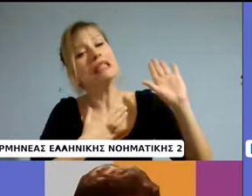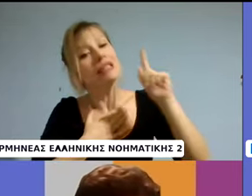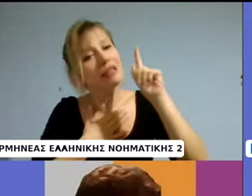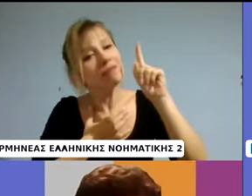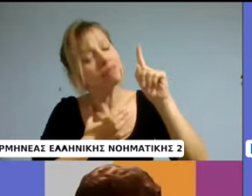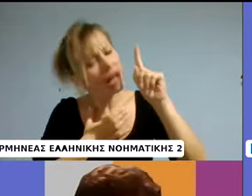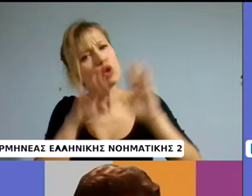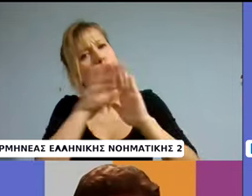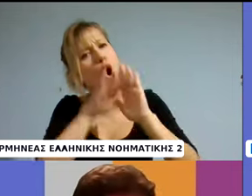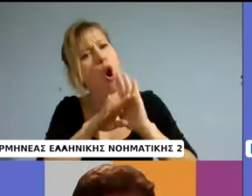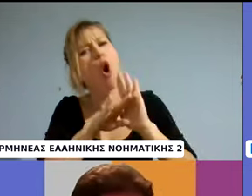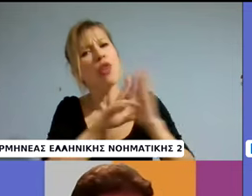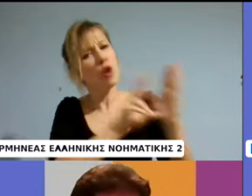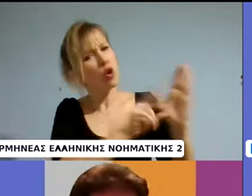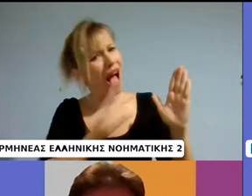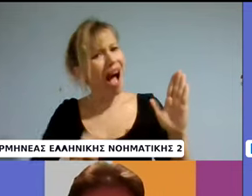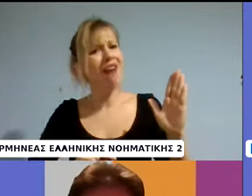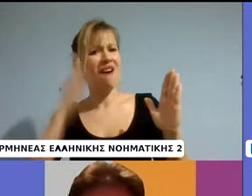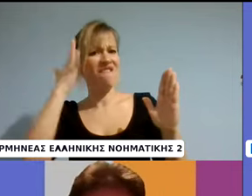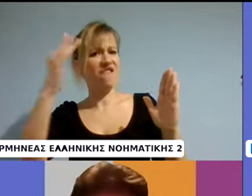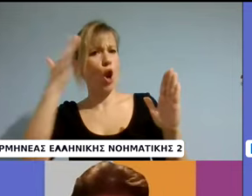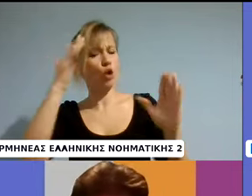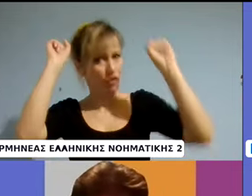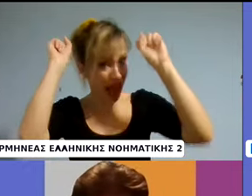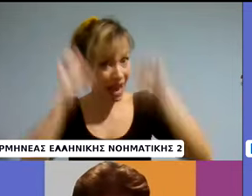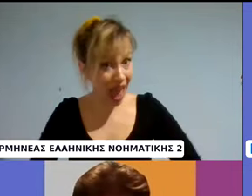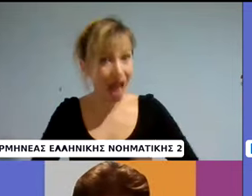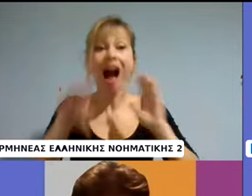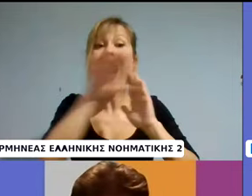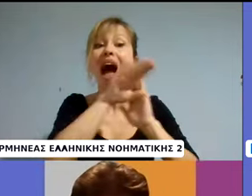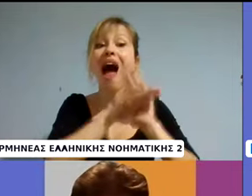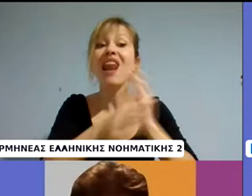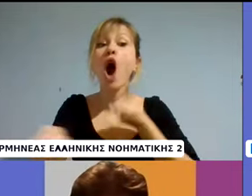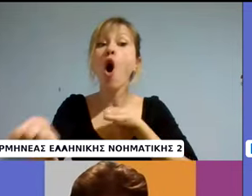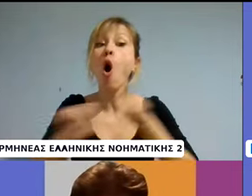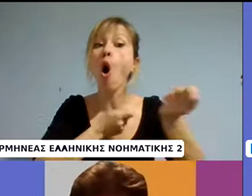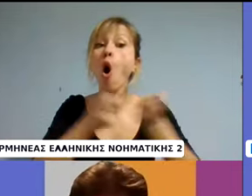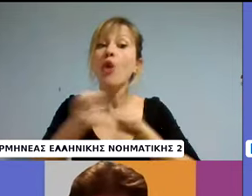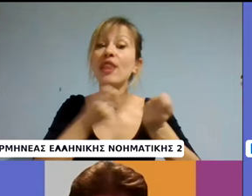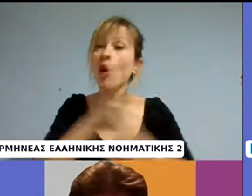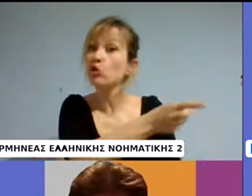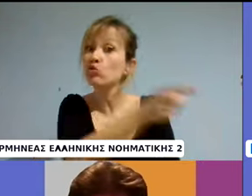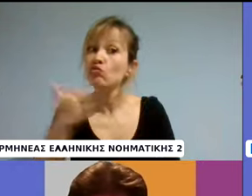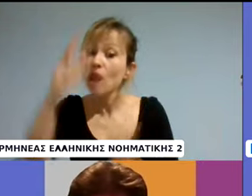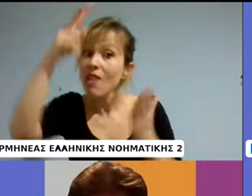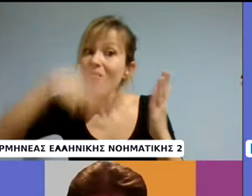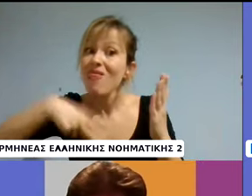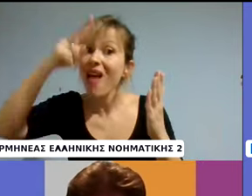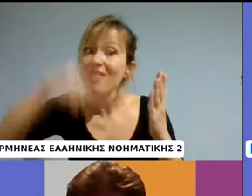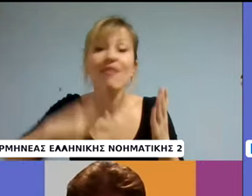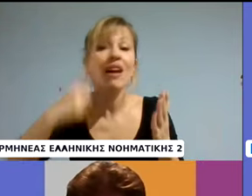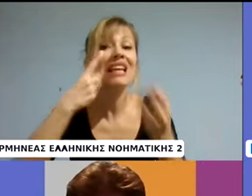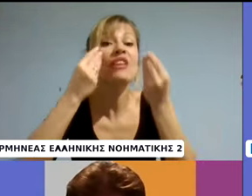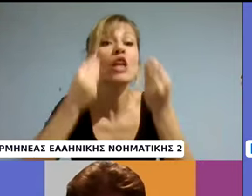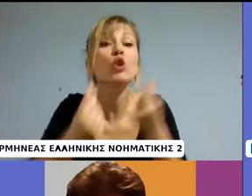και στον οδηγό, αλλά μέσα στον οδηγό θα δείτε ακριβώς πώς μπορούμε να το κάνουμε αυτό. Και το